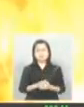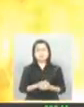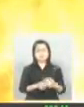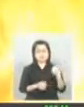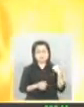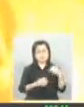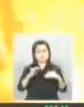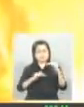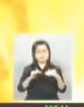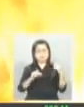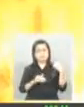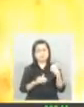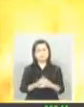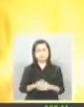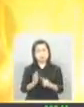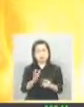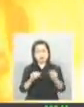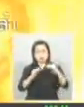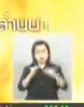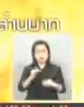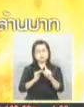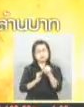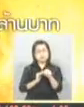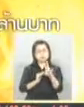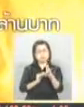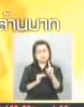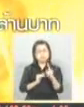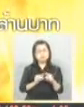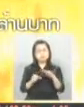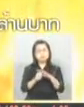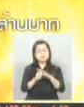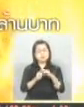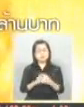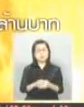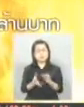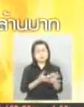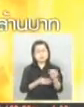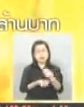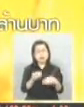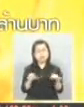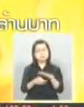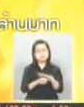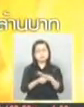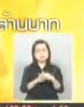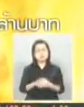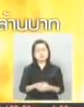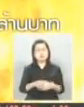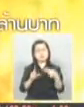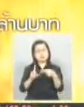หวกันนะคะมีการปรับตัวลดลงมา 1.71 จุดค่ะถือว่าไม่มากนักมูลค่าการซื้อขายเบาบางทีเดียวนะคะ